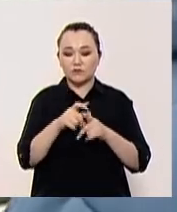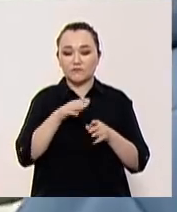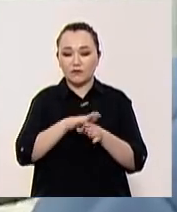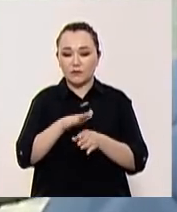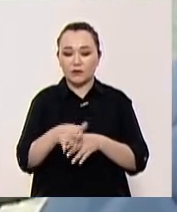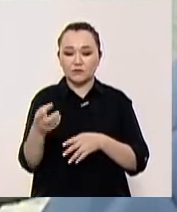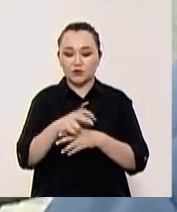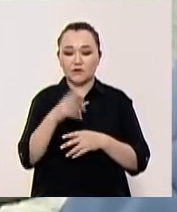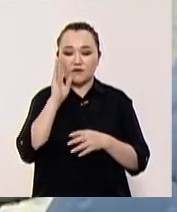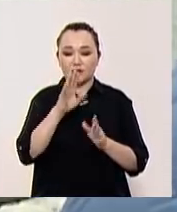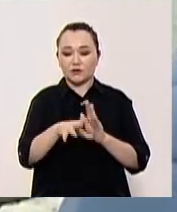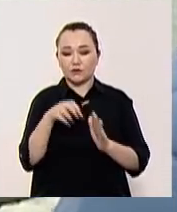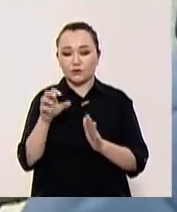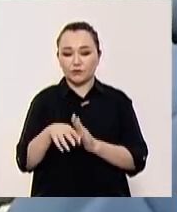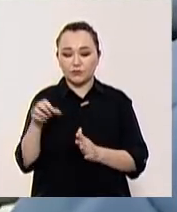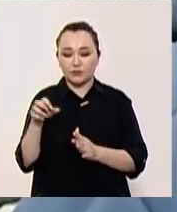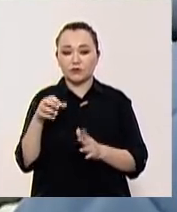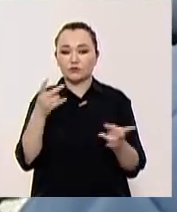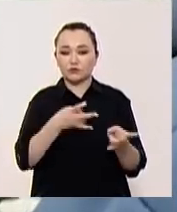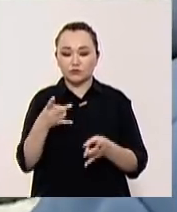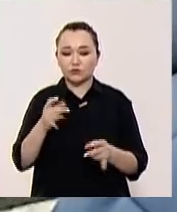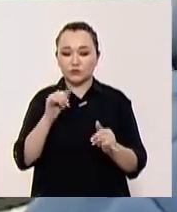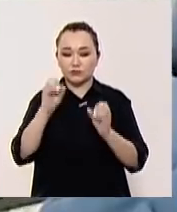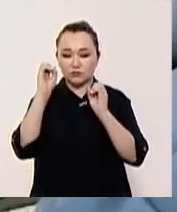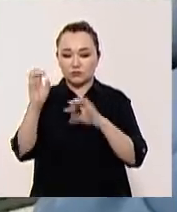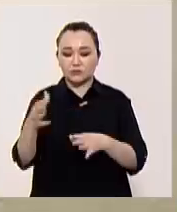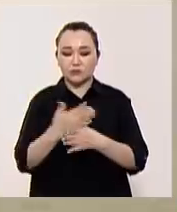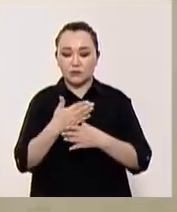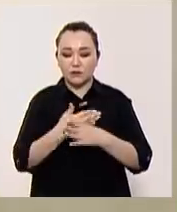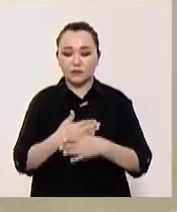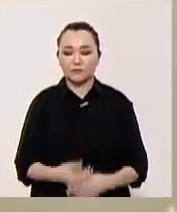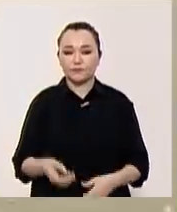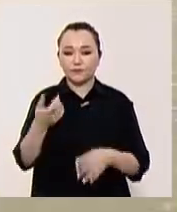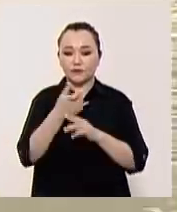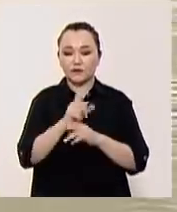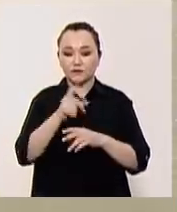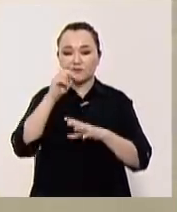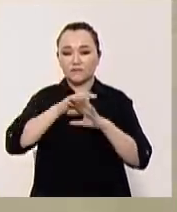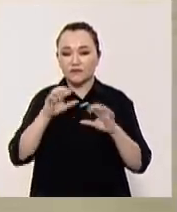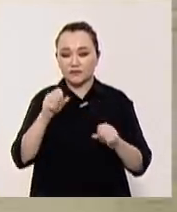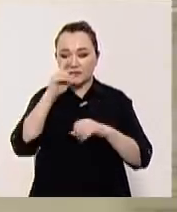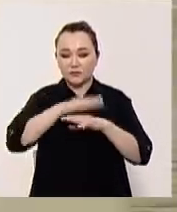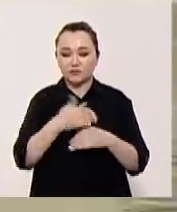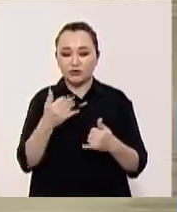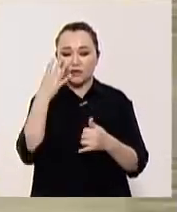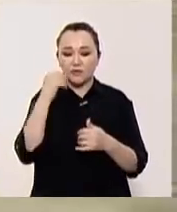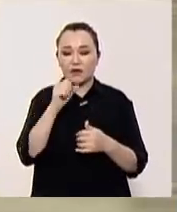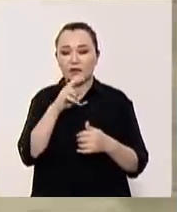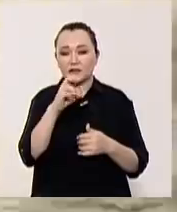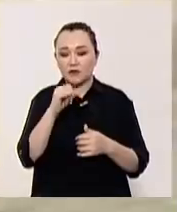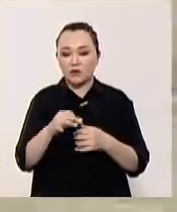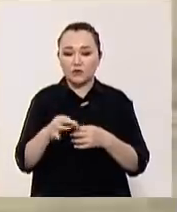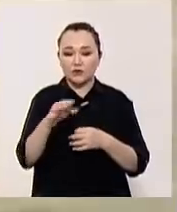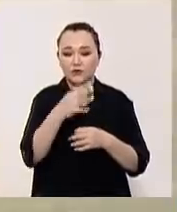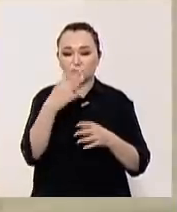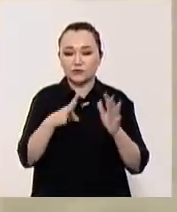кеп суды сорып беріп, керекті жерге апарып төгіп. Шенеуніктің сөзінше биыл Алматыдағы Алатау ауданында